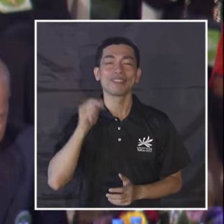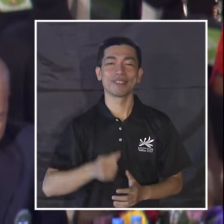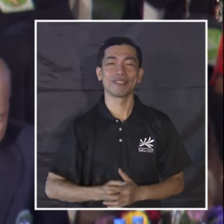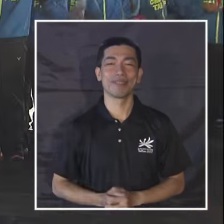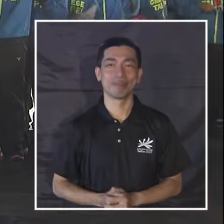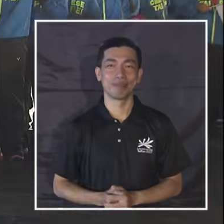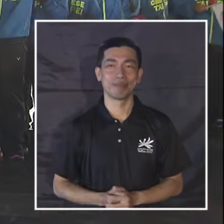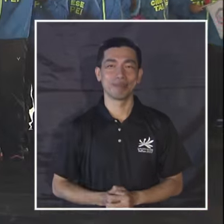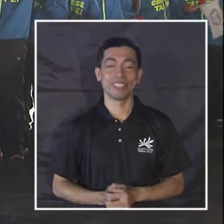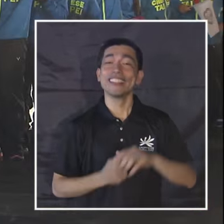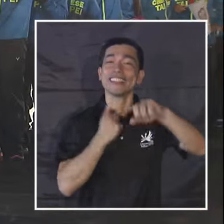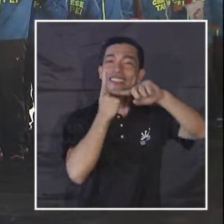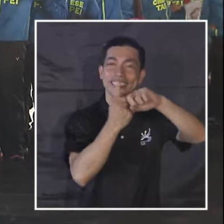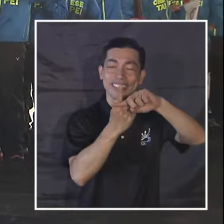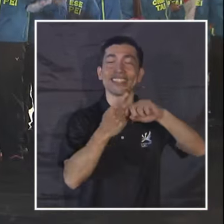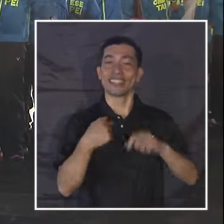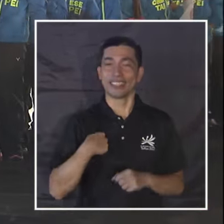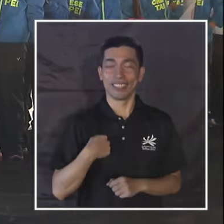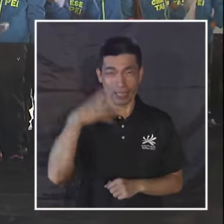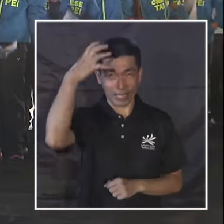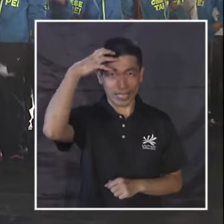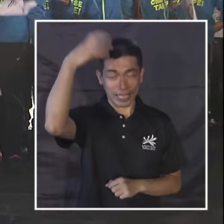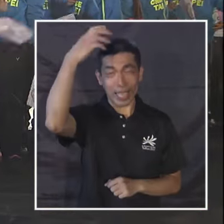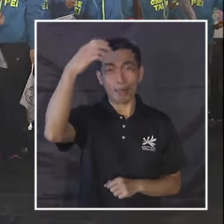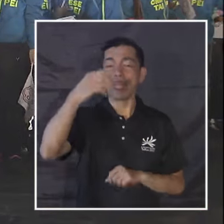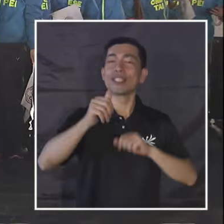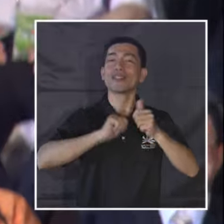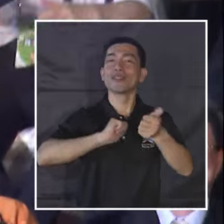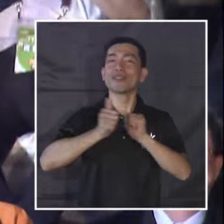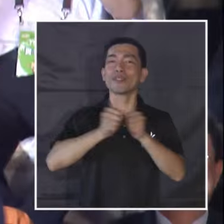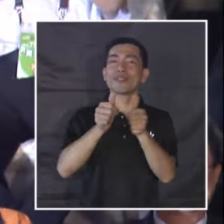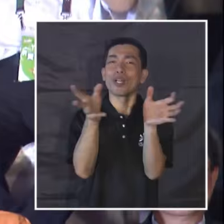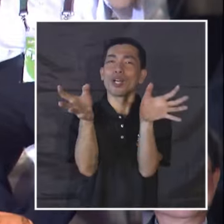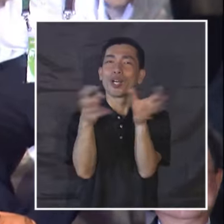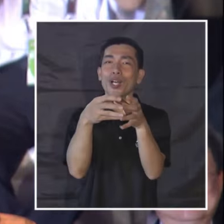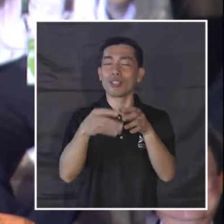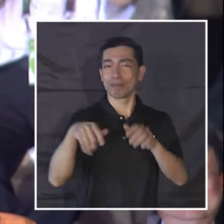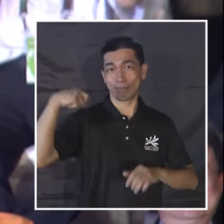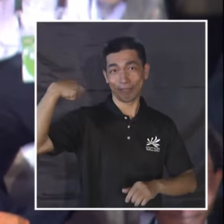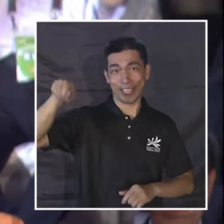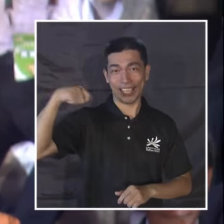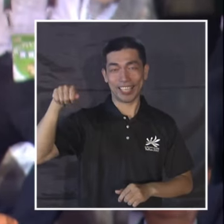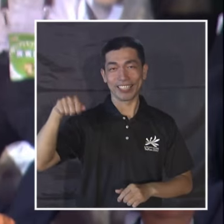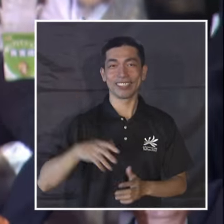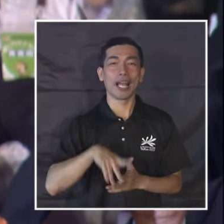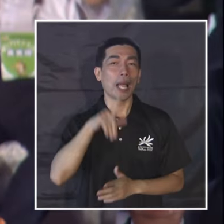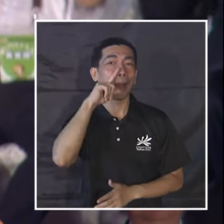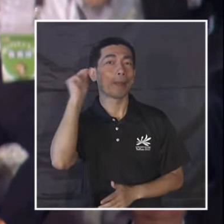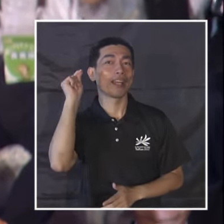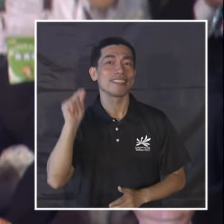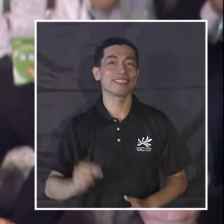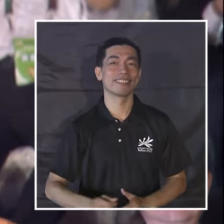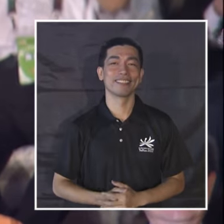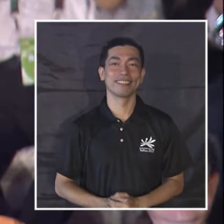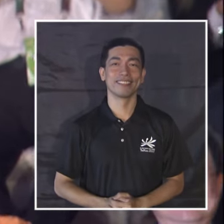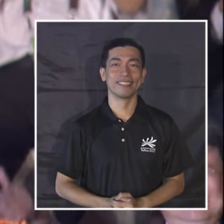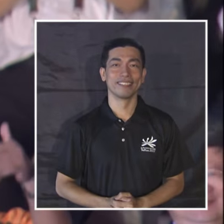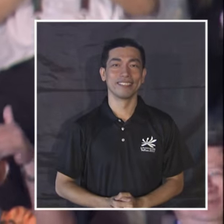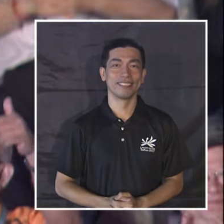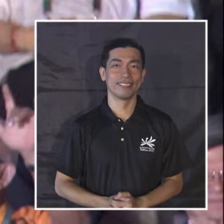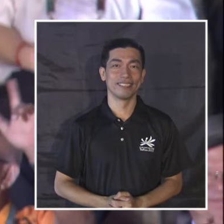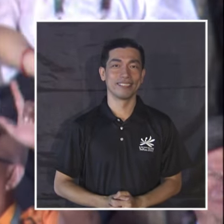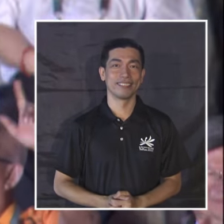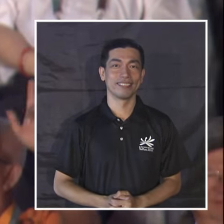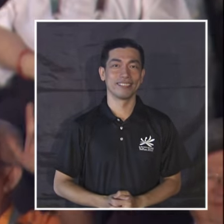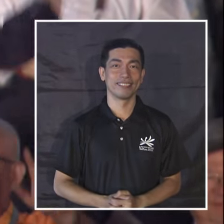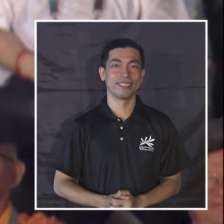以及我们的体育署署长何卓飞何署长， 欢迎署长。 另外还